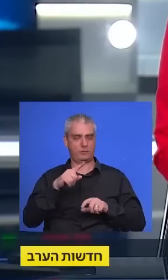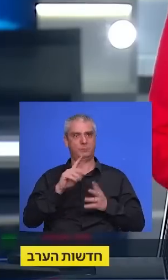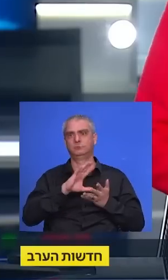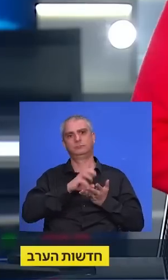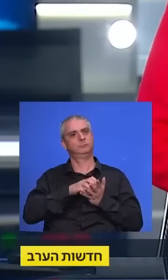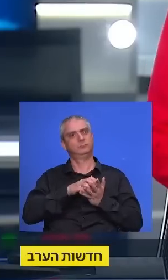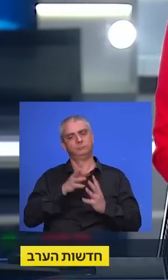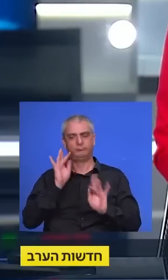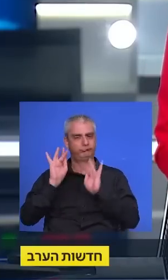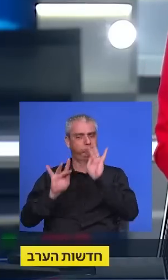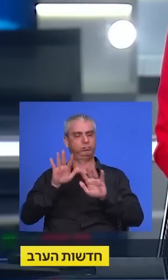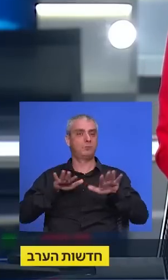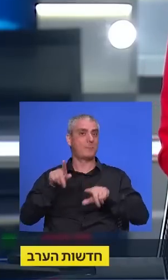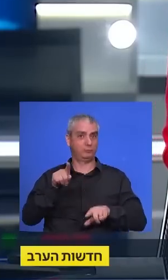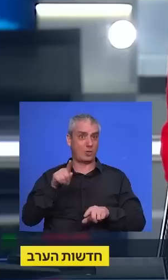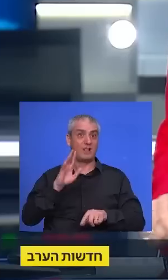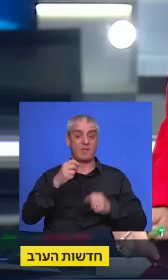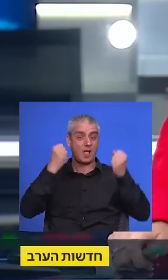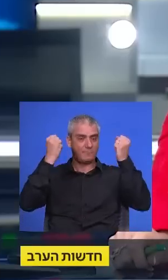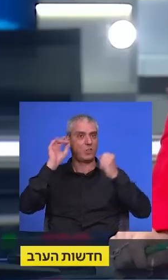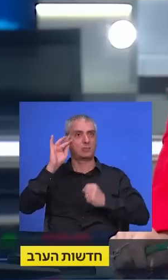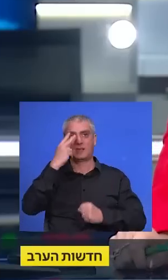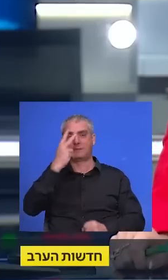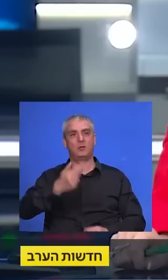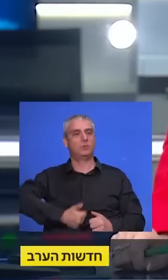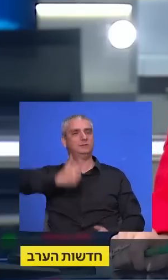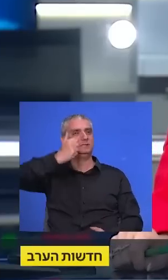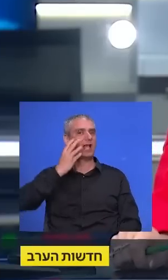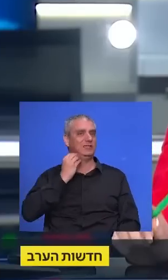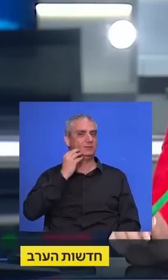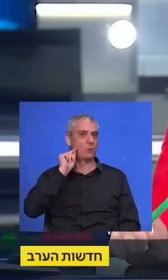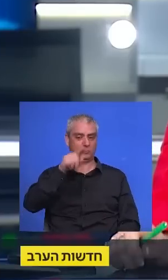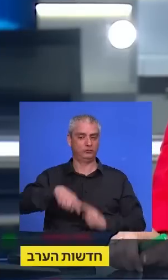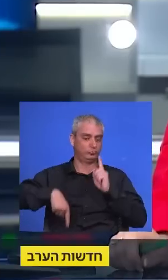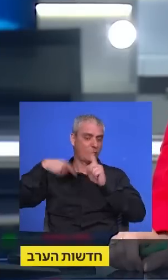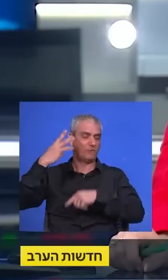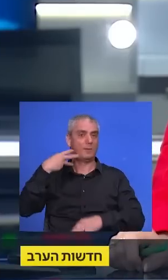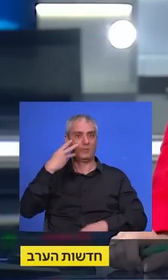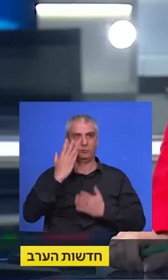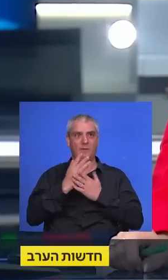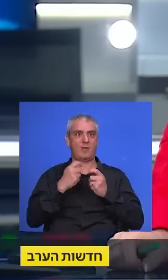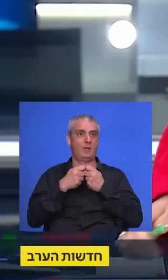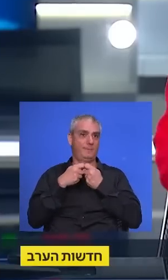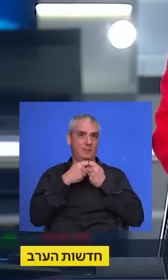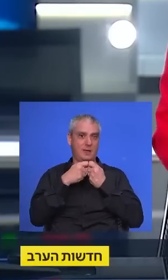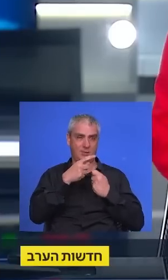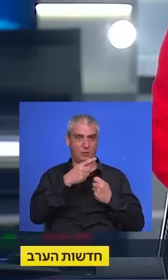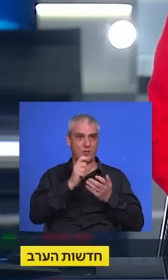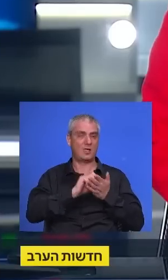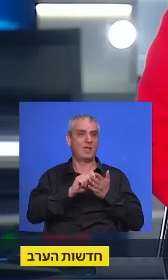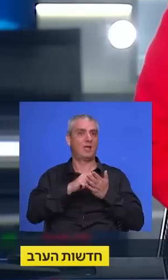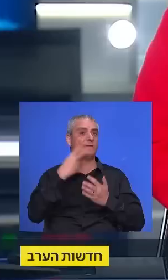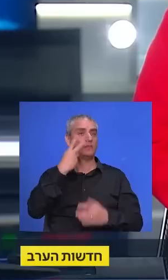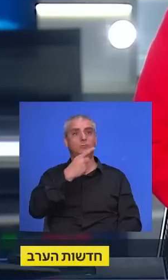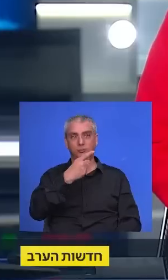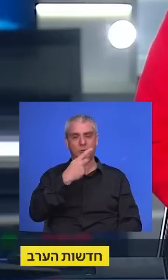מרכזית למתקפה על הממשלה, והפגנות נגד ביקור השר סמוטריץ' בוושינגטון בשבוע הבא כבר מתארגנות. כתבנו בוושינגטון נתן גוטמן